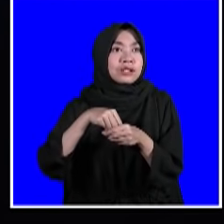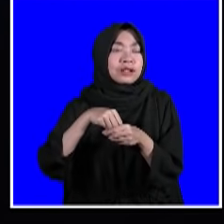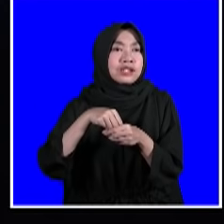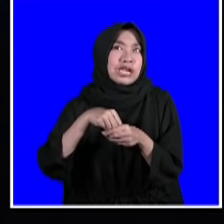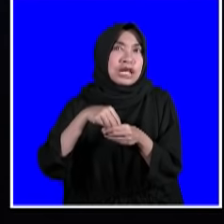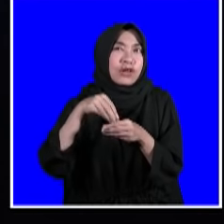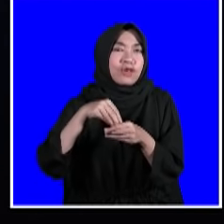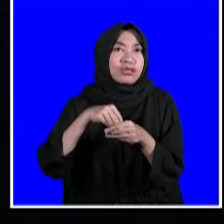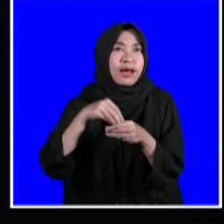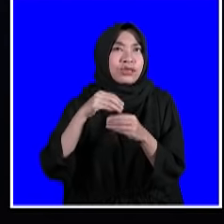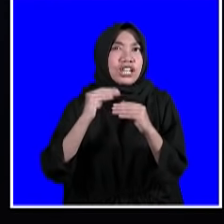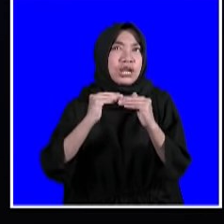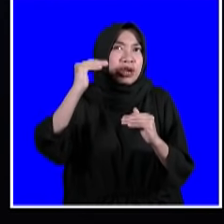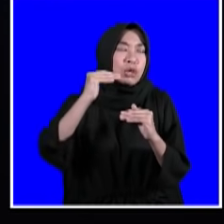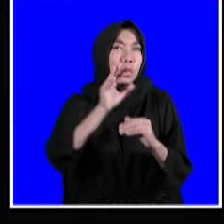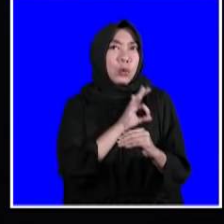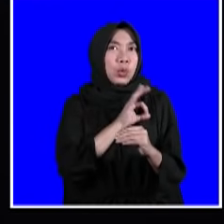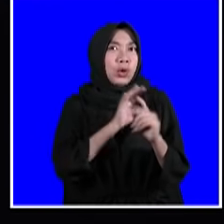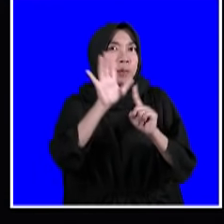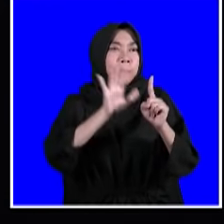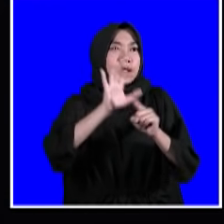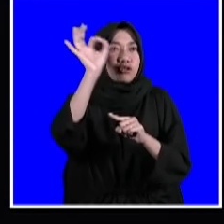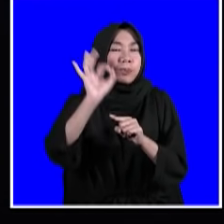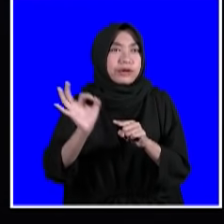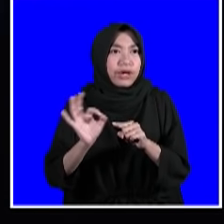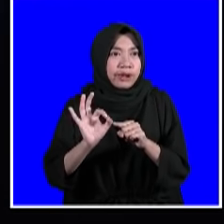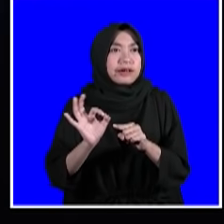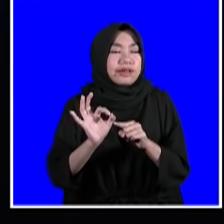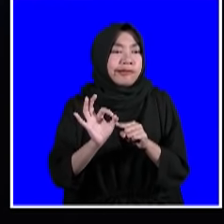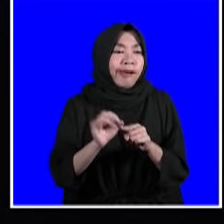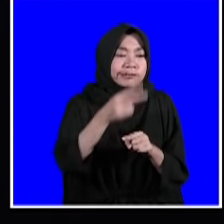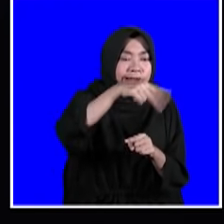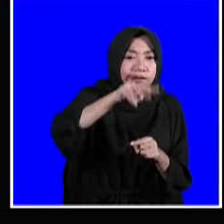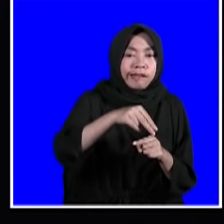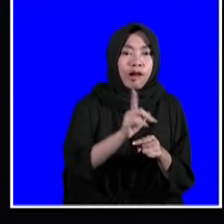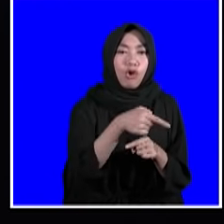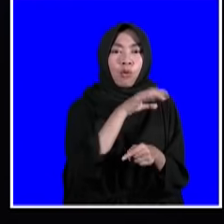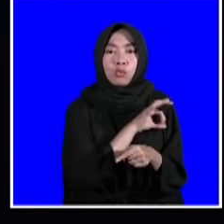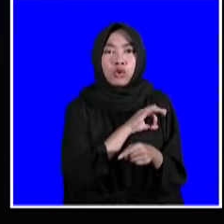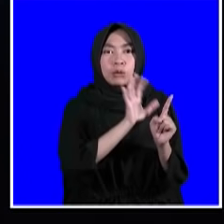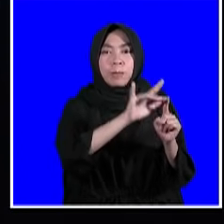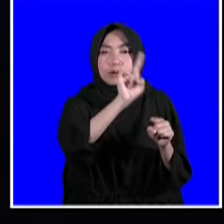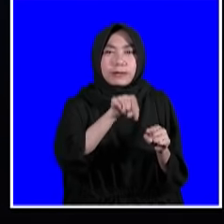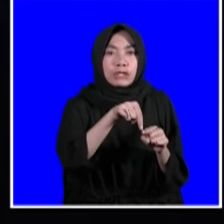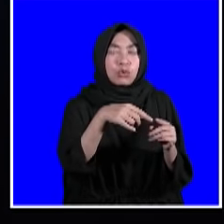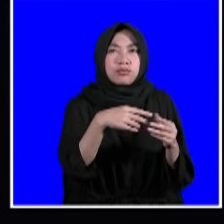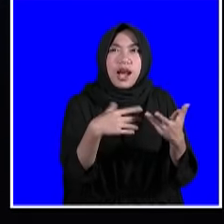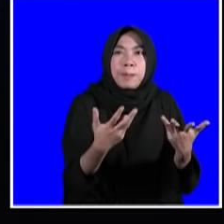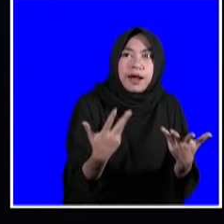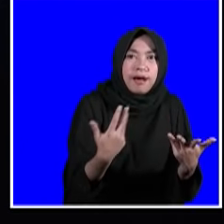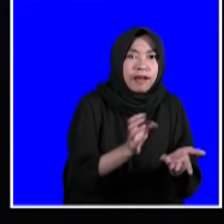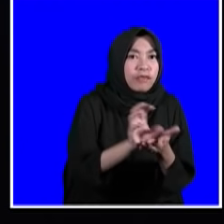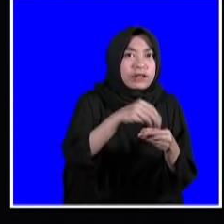mendapatkan keuntungan 15%, ya, sehingga Anda mencari produk investasi yang bisa memberikan keuntungan 15%